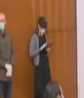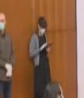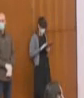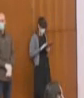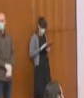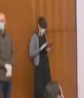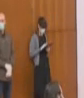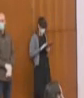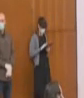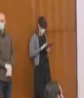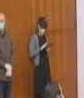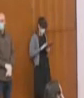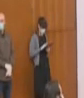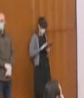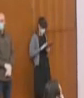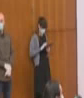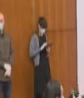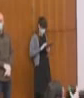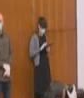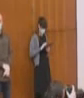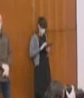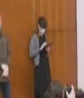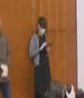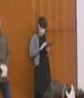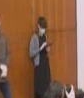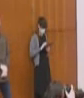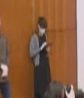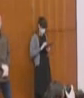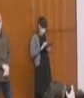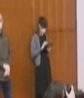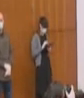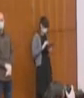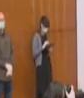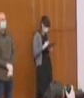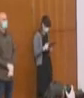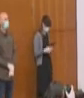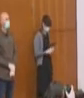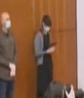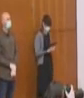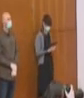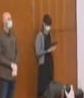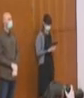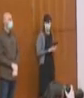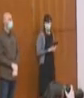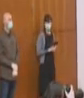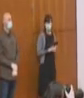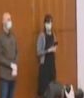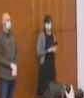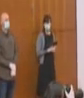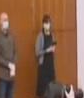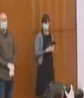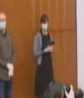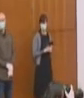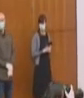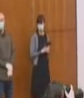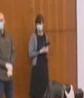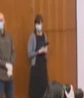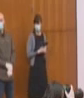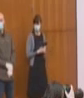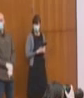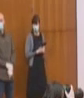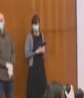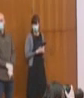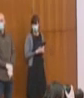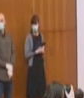ste otkaze. Da li vlada može na neki način da utiče na poslodavce osim vaših molbi i apela? Da li može vlada da donese